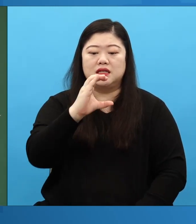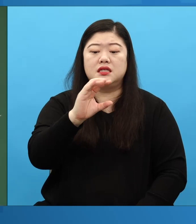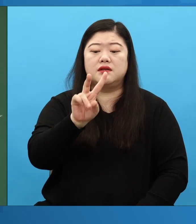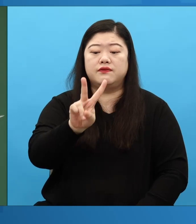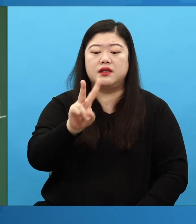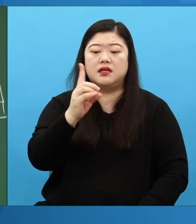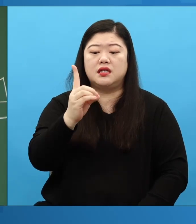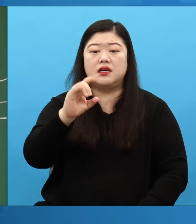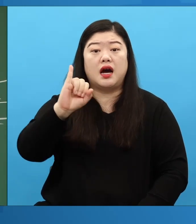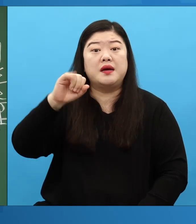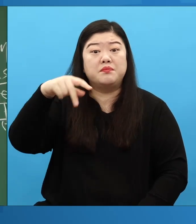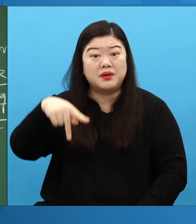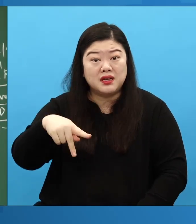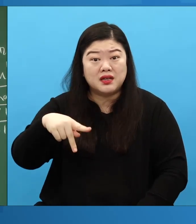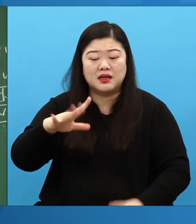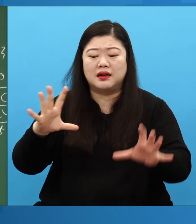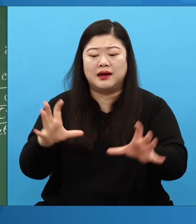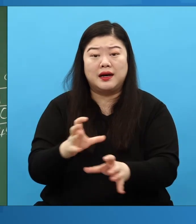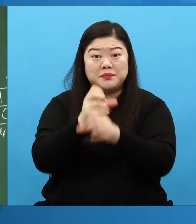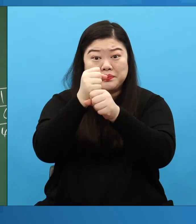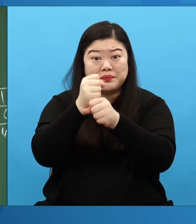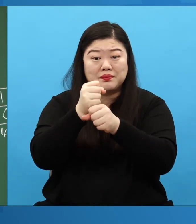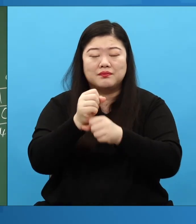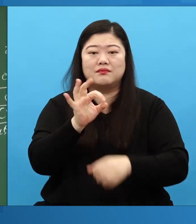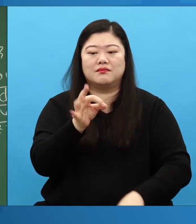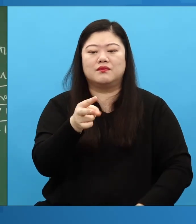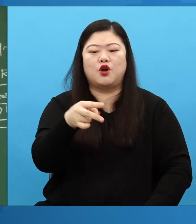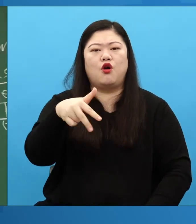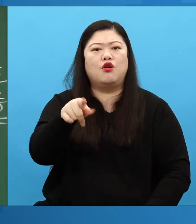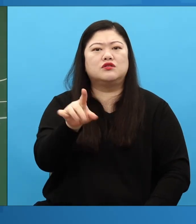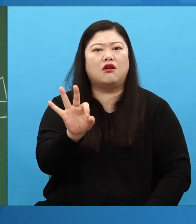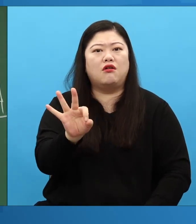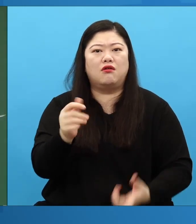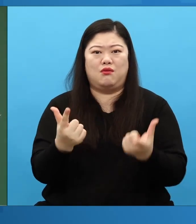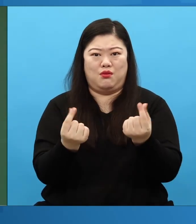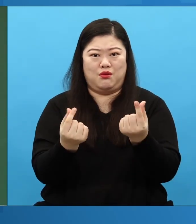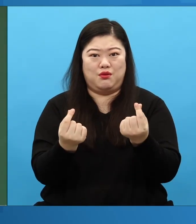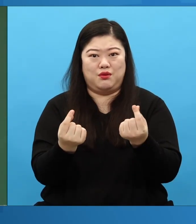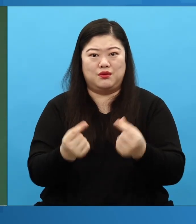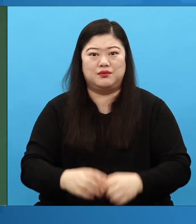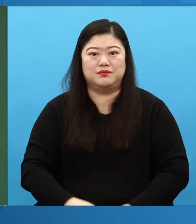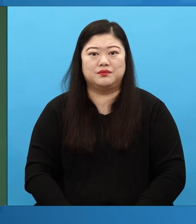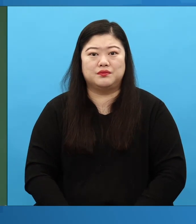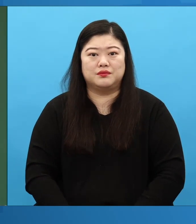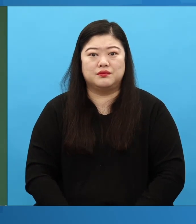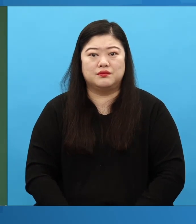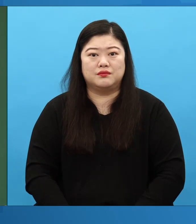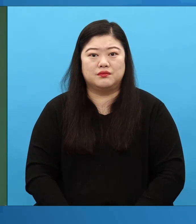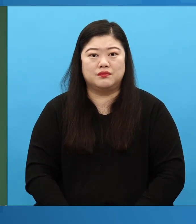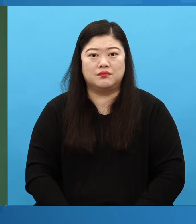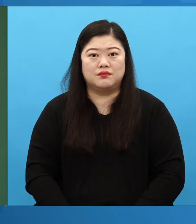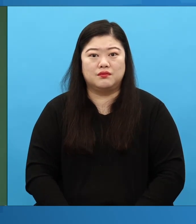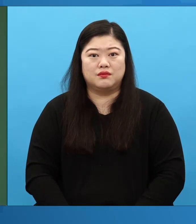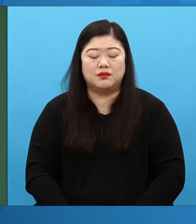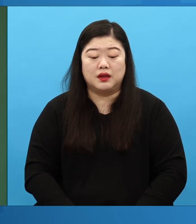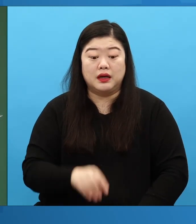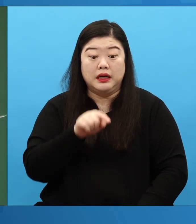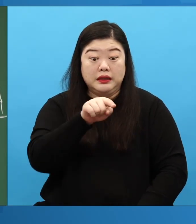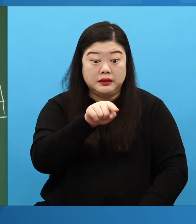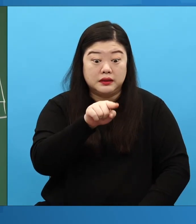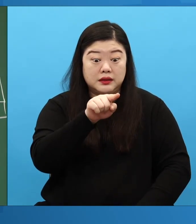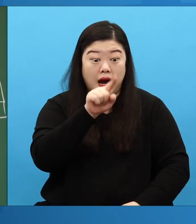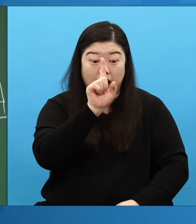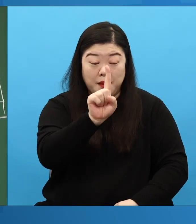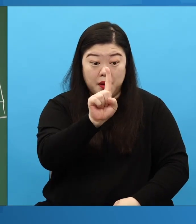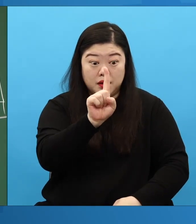one sense, CVDIP, in one word, is a covenant journey. 그러니까 이 모든 걸 바꾸는 여정이 되어버린 거예요. And this becomes a journey that changes all things.